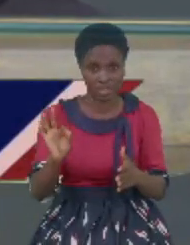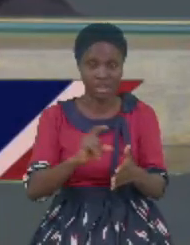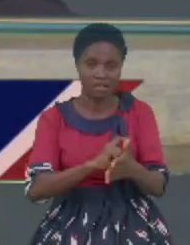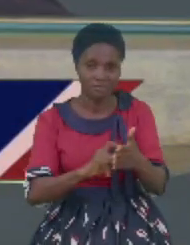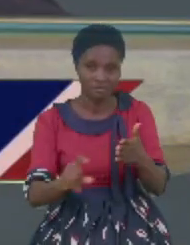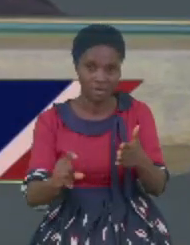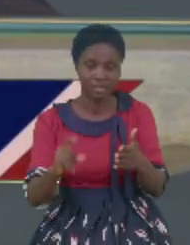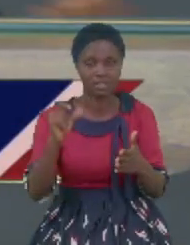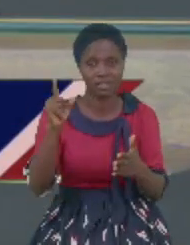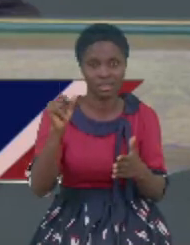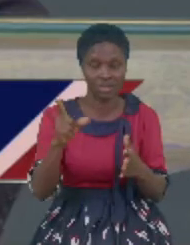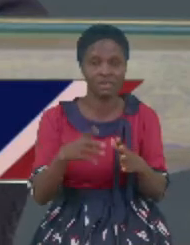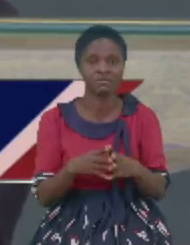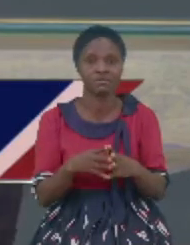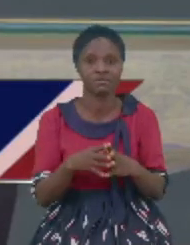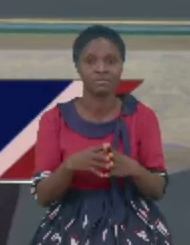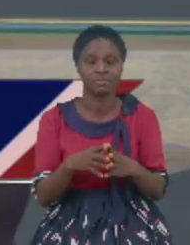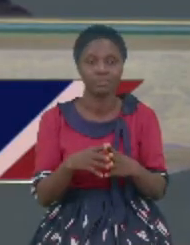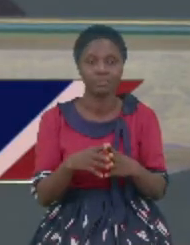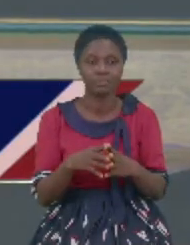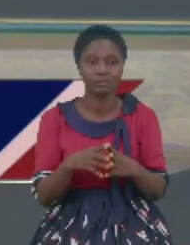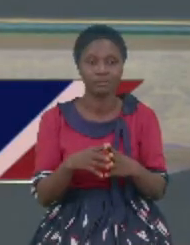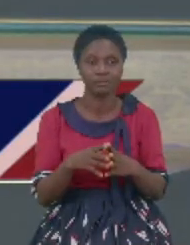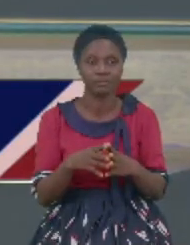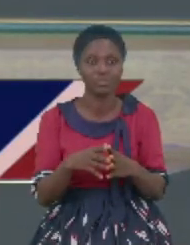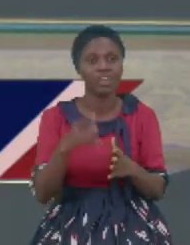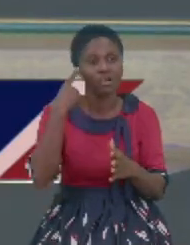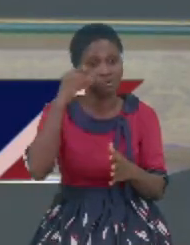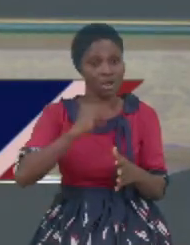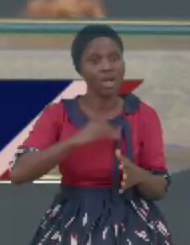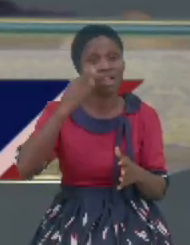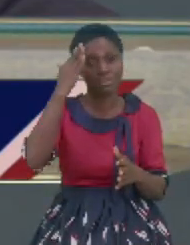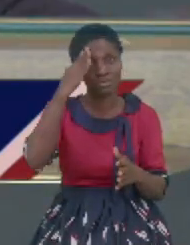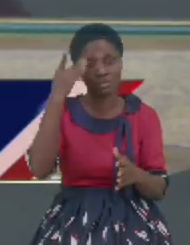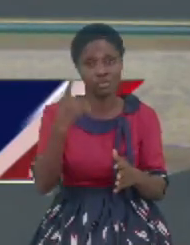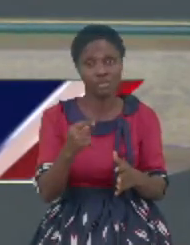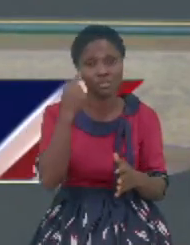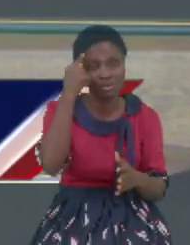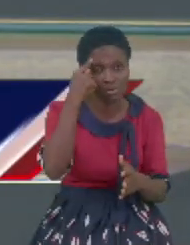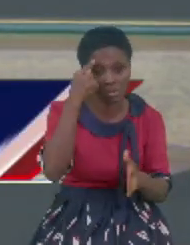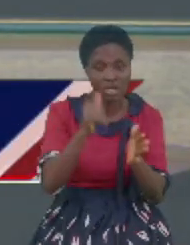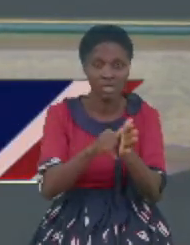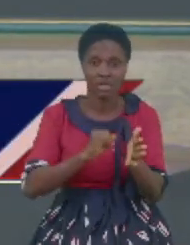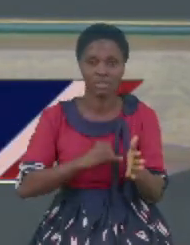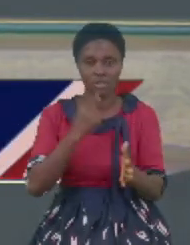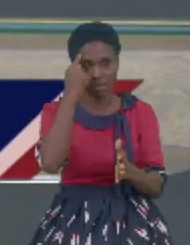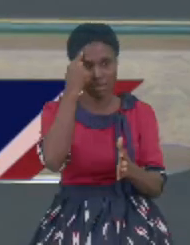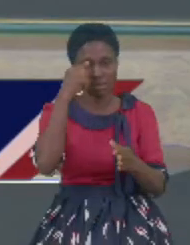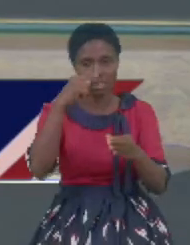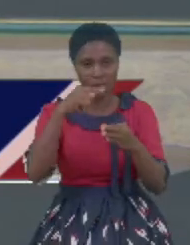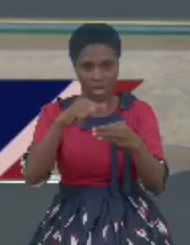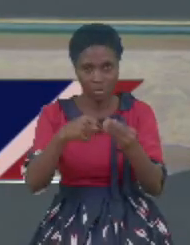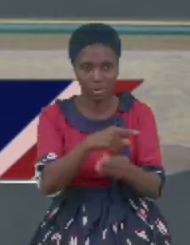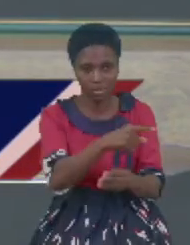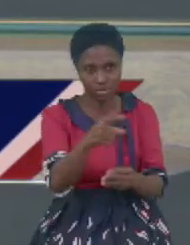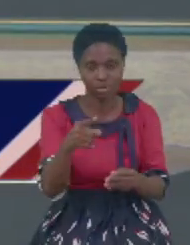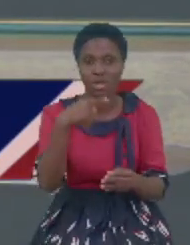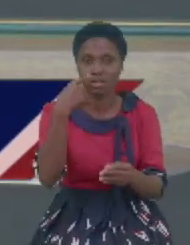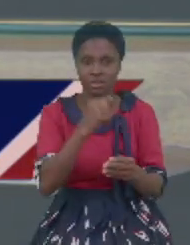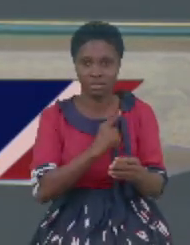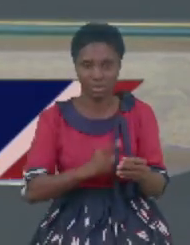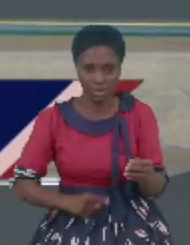Jérémie 29, verset 11. Jérémie 29, verset 11. Car je connais les projets que